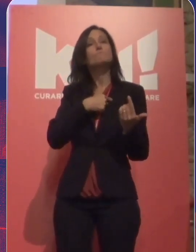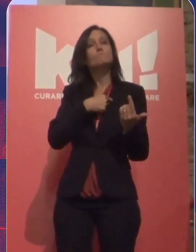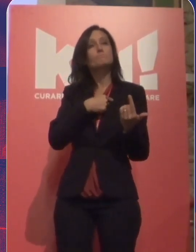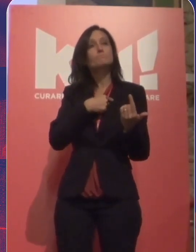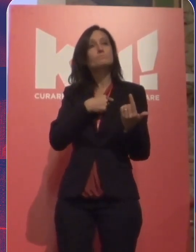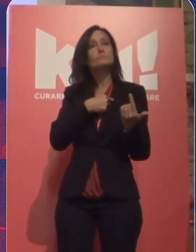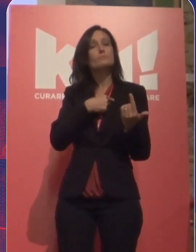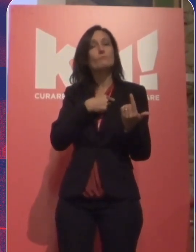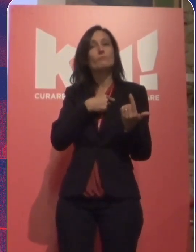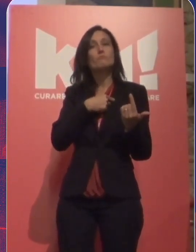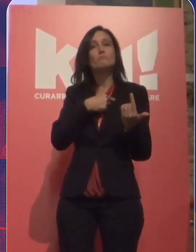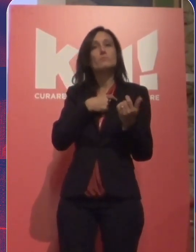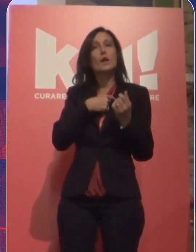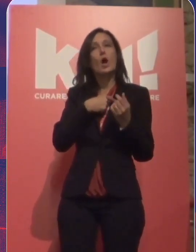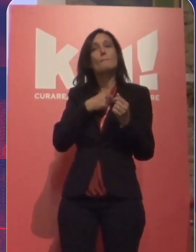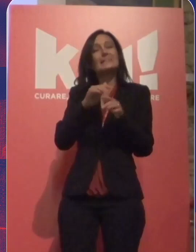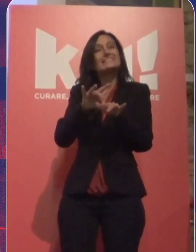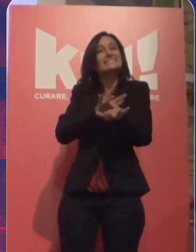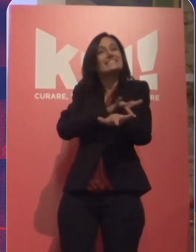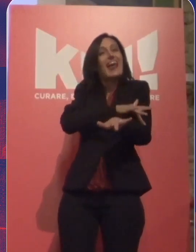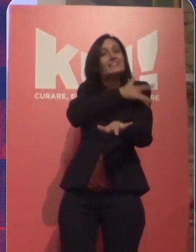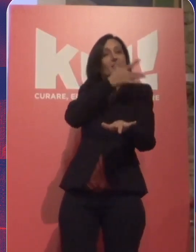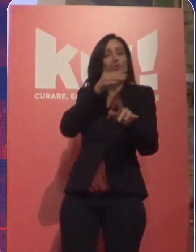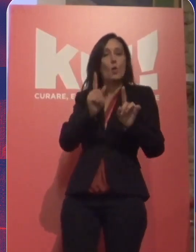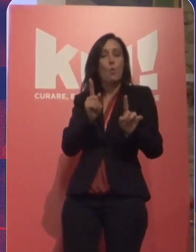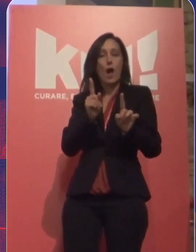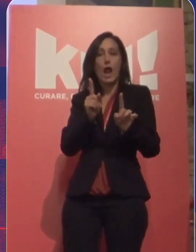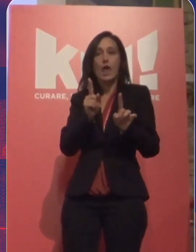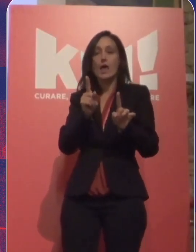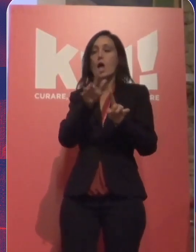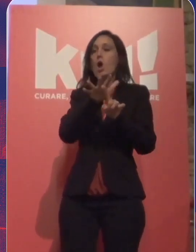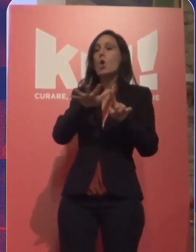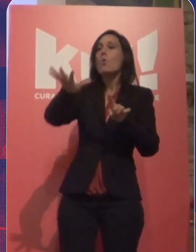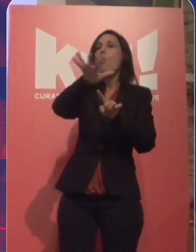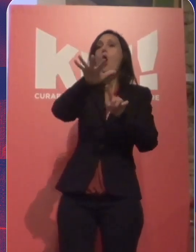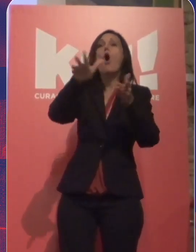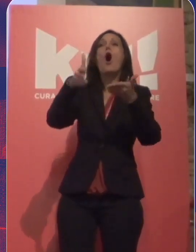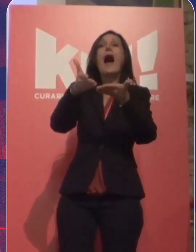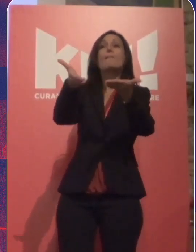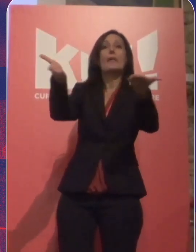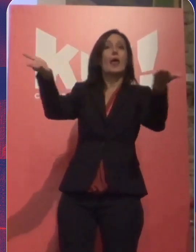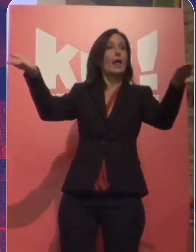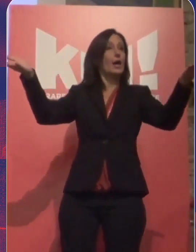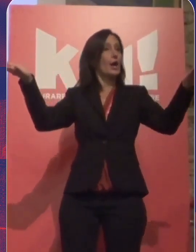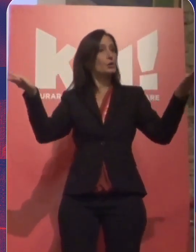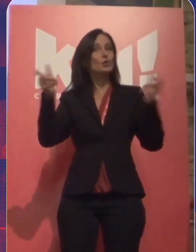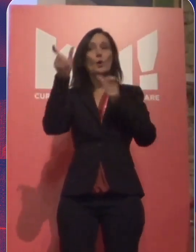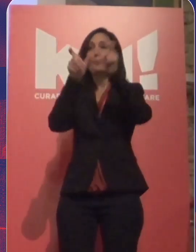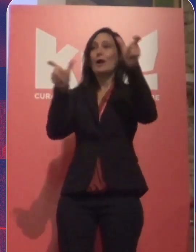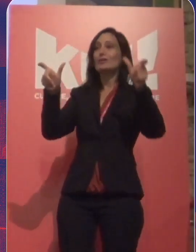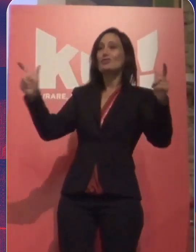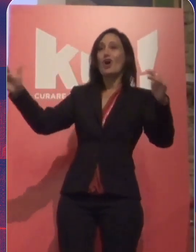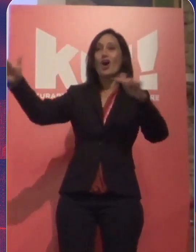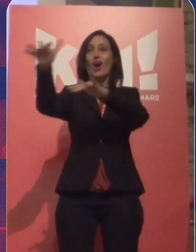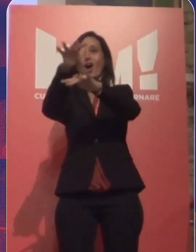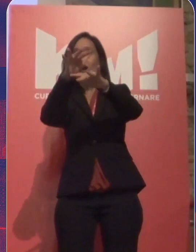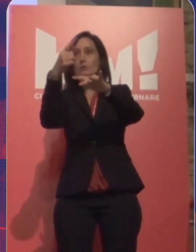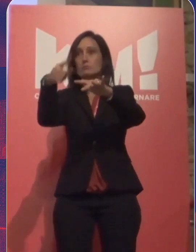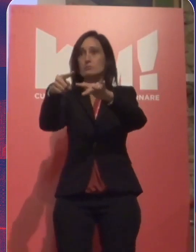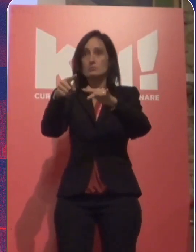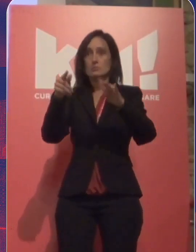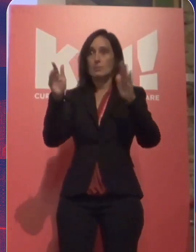dell'aperto come luogo di pericolo ma qui devo introdurre subito una differenza perché altrimenti le acque si si